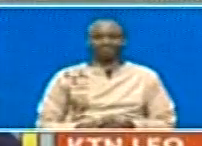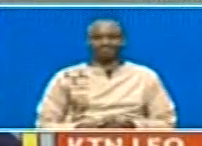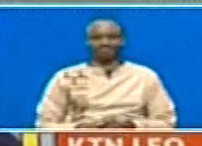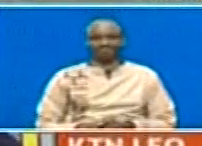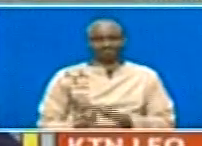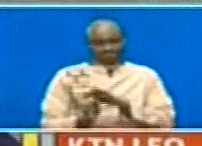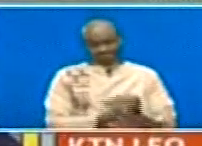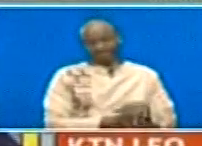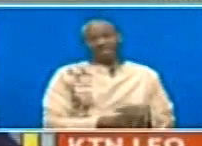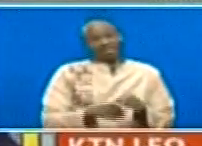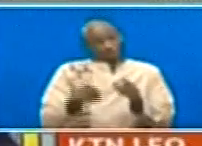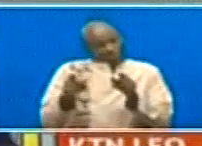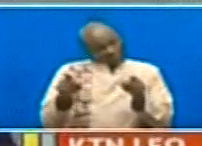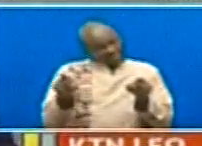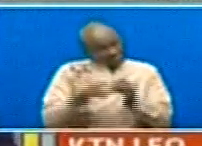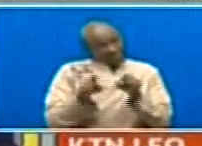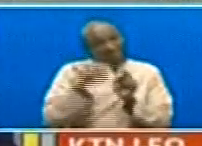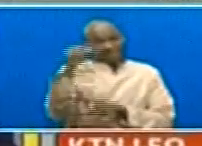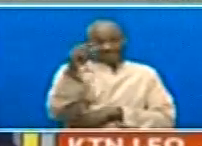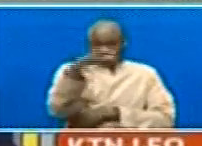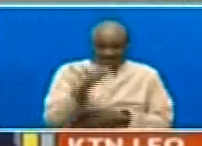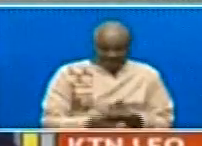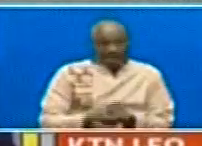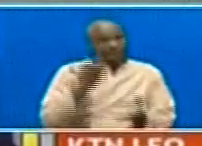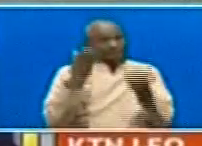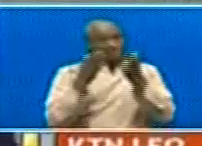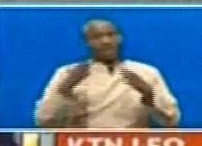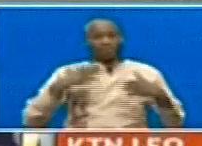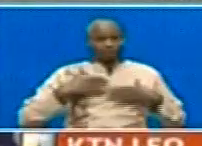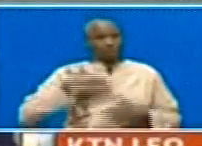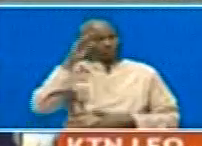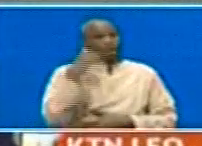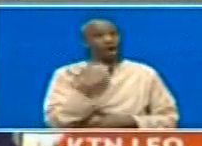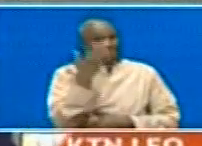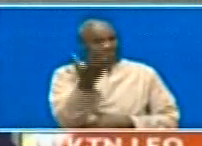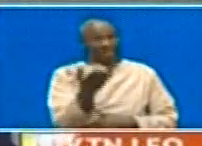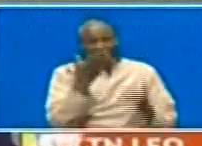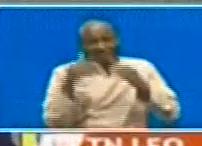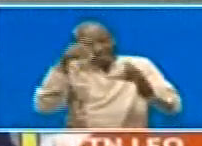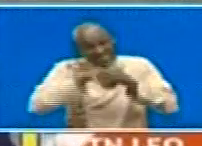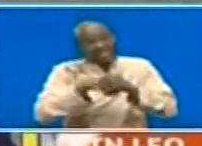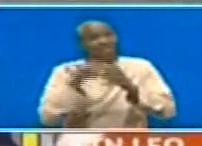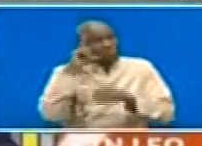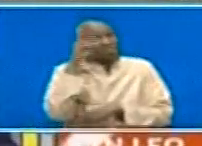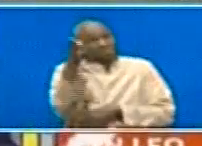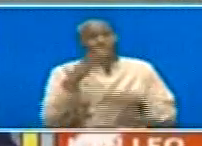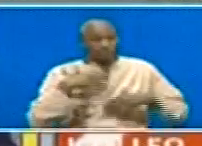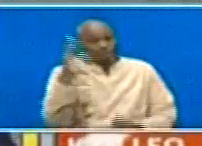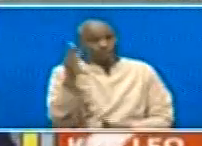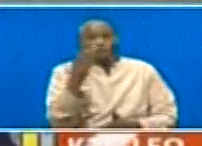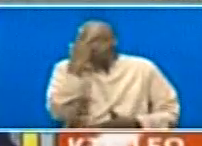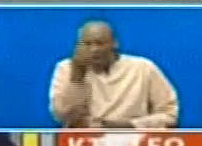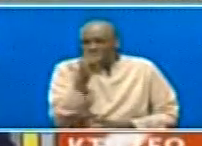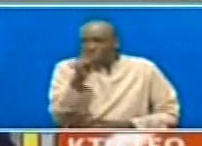Na mkiwanengalipo bado katika kaunti ya Garissa ni kwamba huenda kukawa na miili zaidi kwenye mabweni ya Chuo Kikuu cha Garissa baada ya